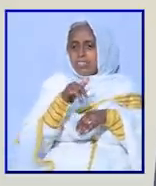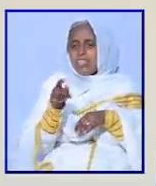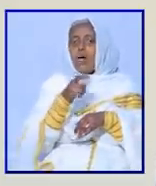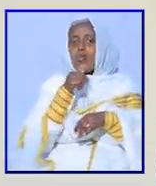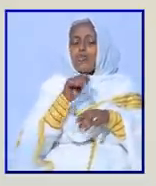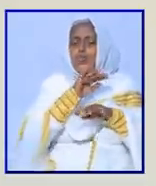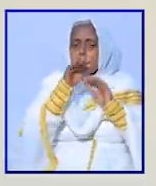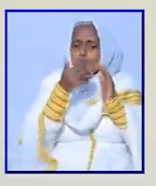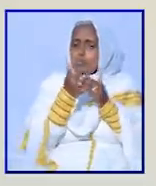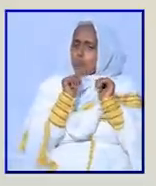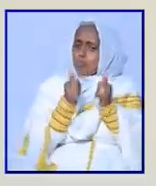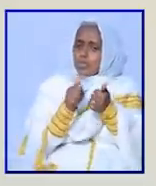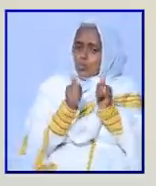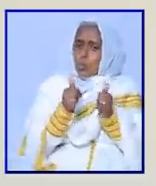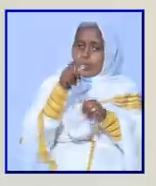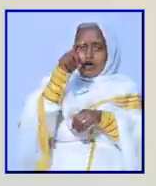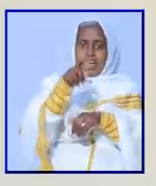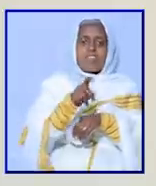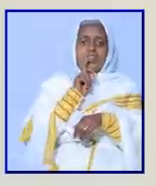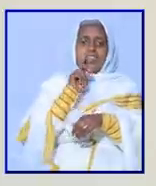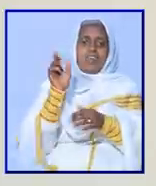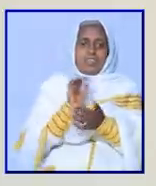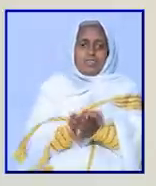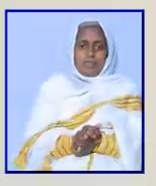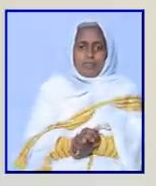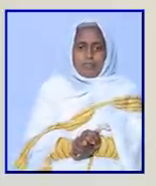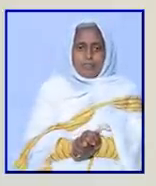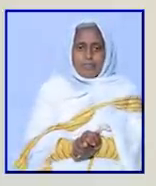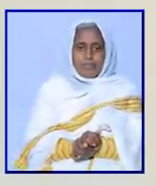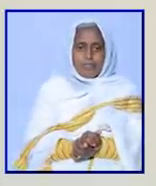ሁሉም በየስጦታው አስፈልጊ ነው።